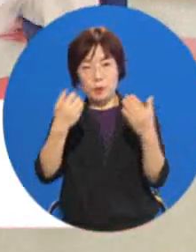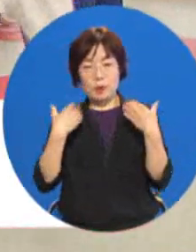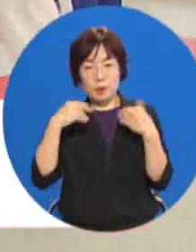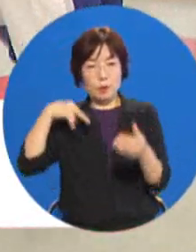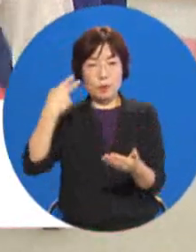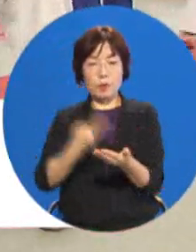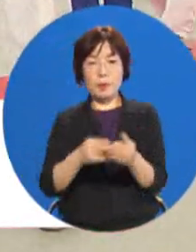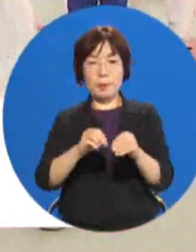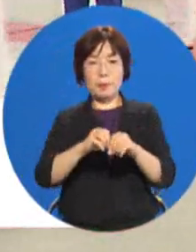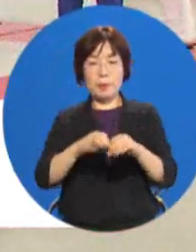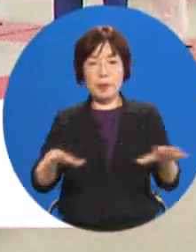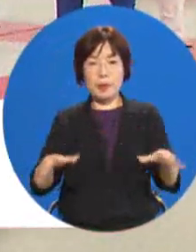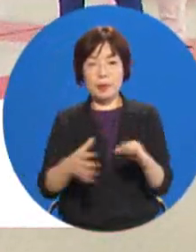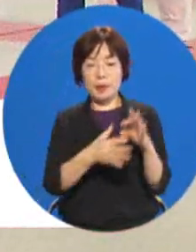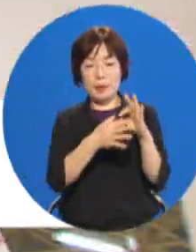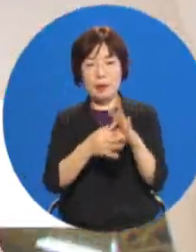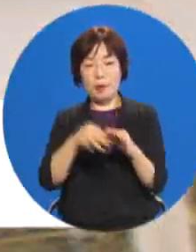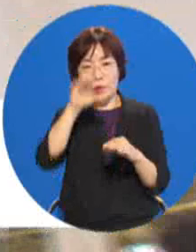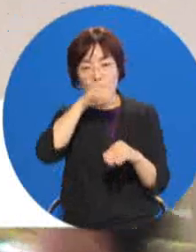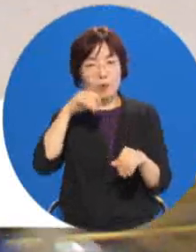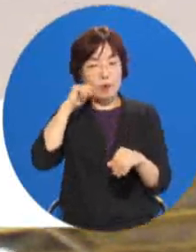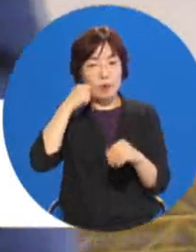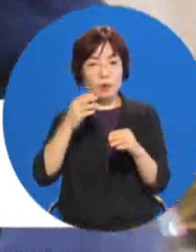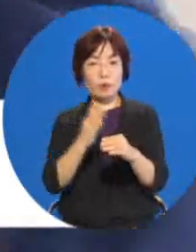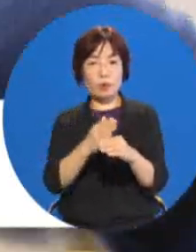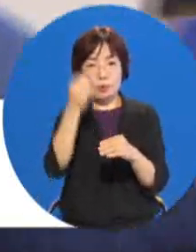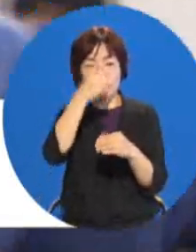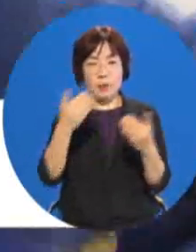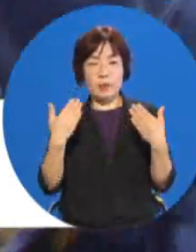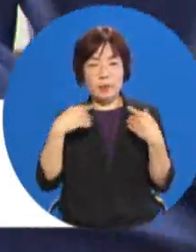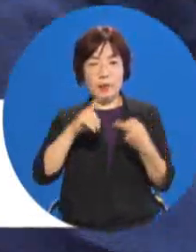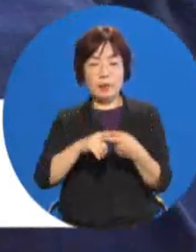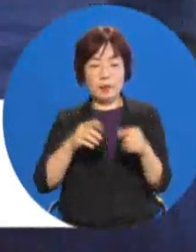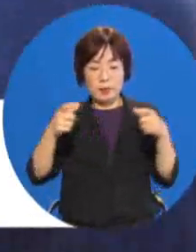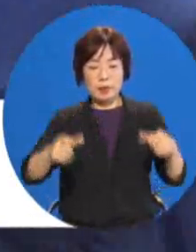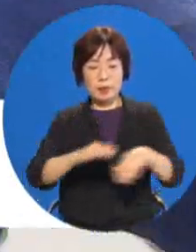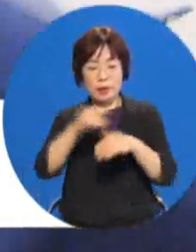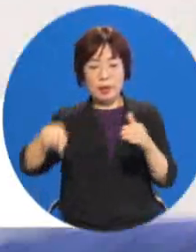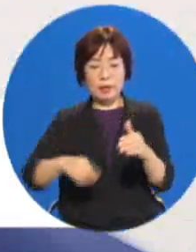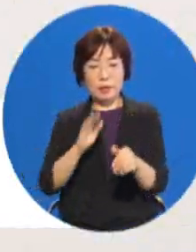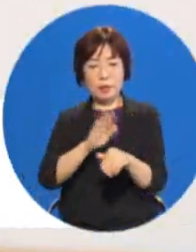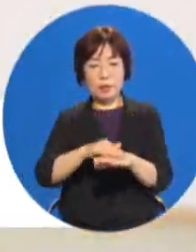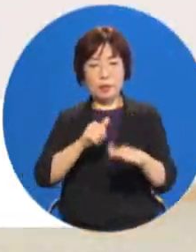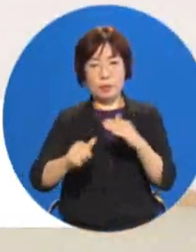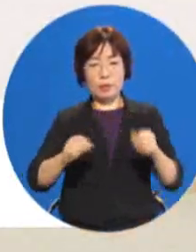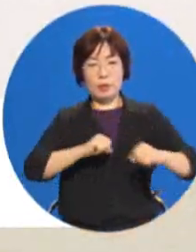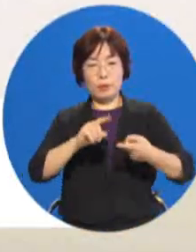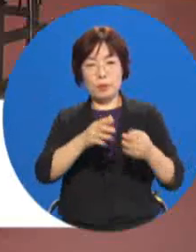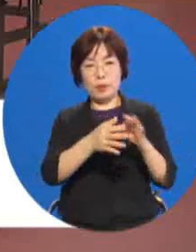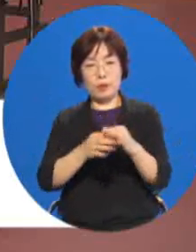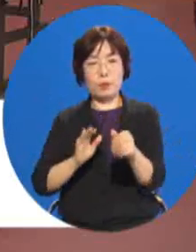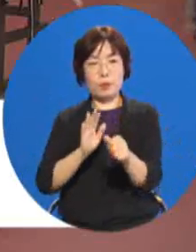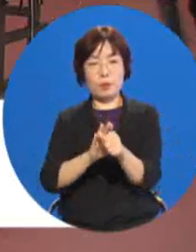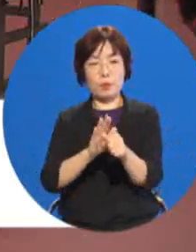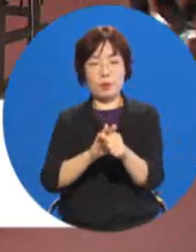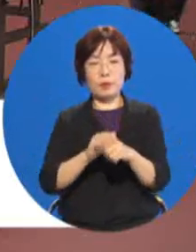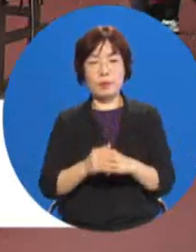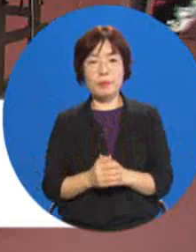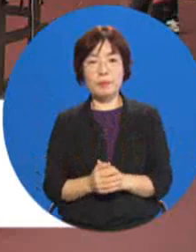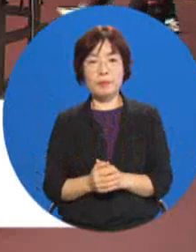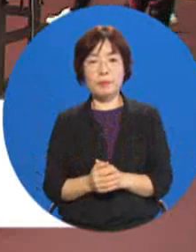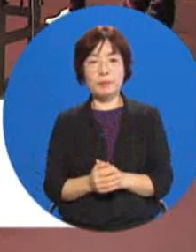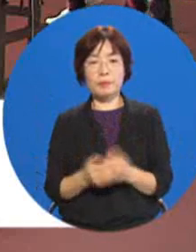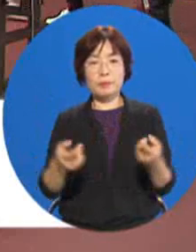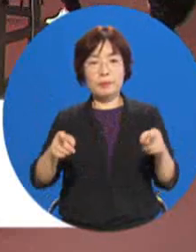유도부가 해체돼 연계 훈련이 어려운 중등부 학생들에게 지역 내에서 선수 활동을 이어갈 수 있도록 했습니다.